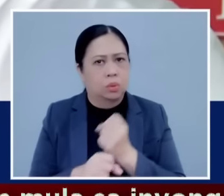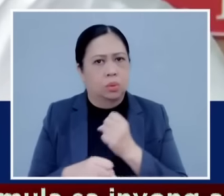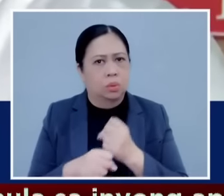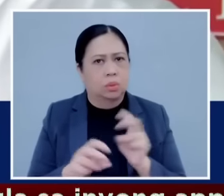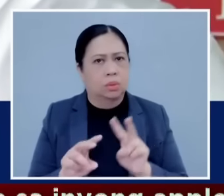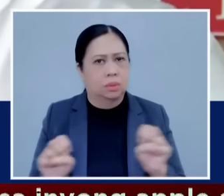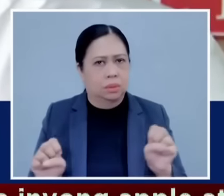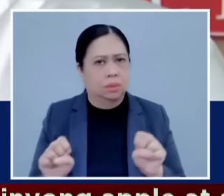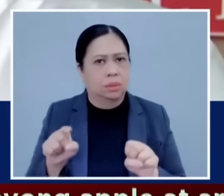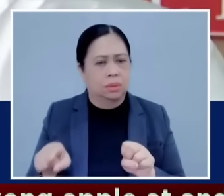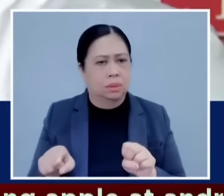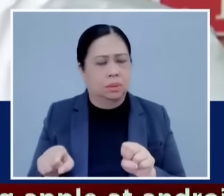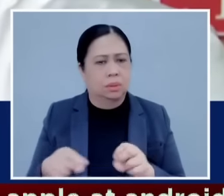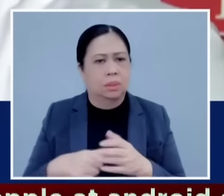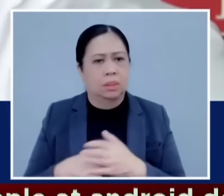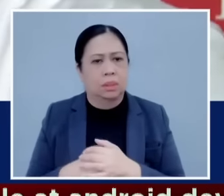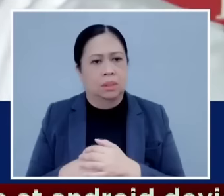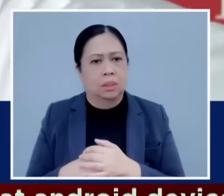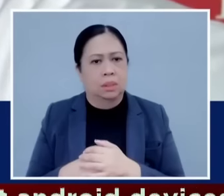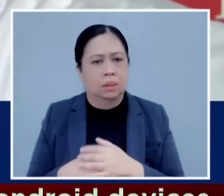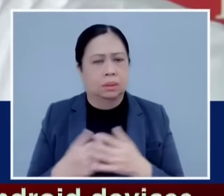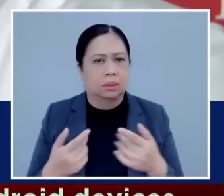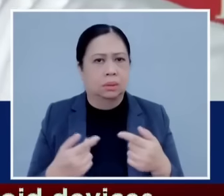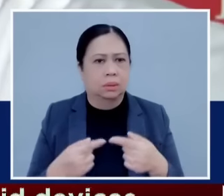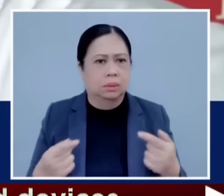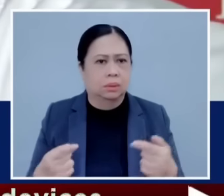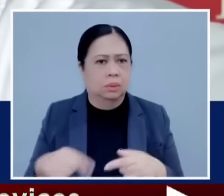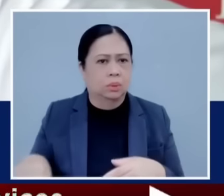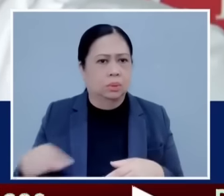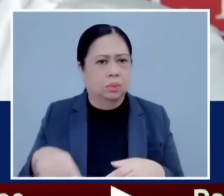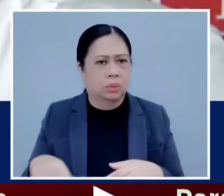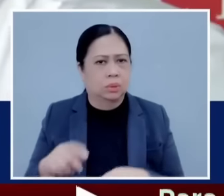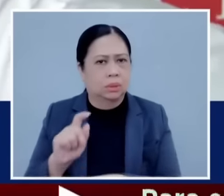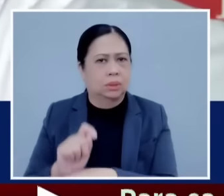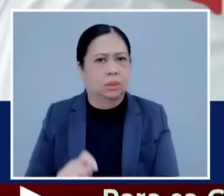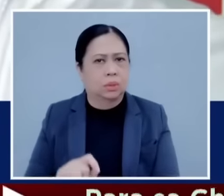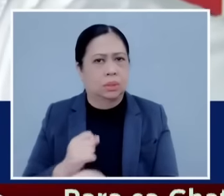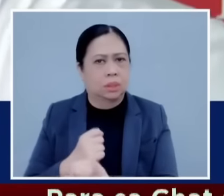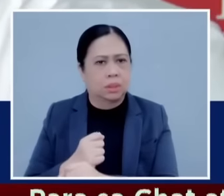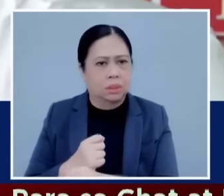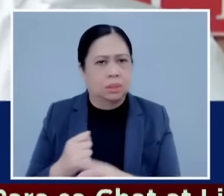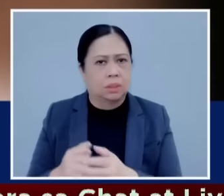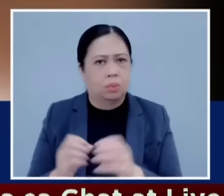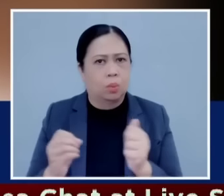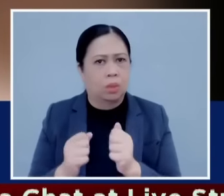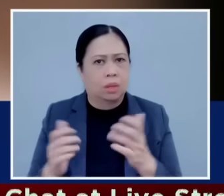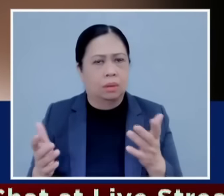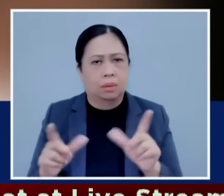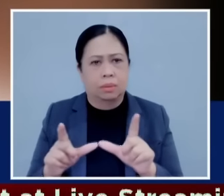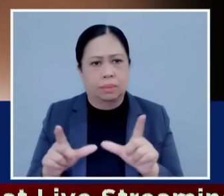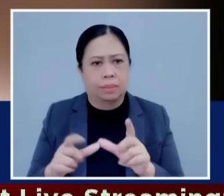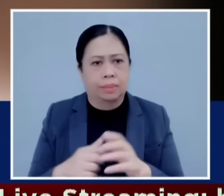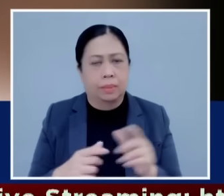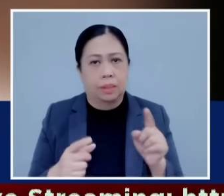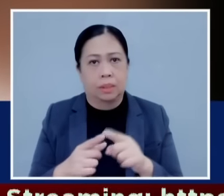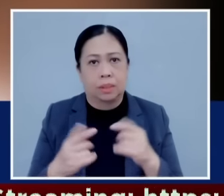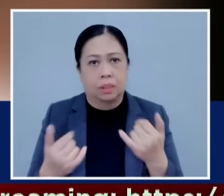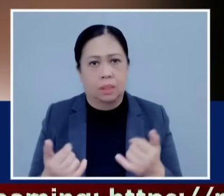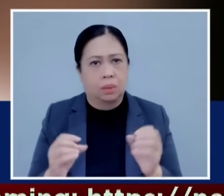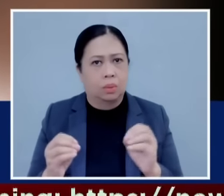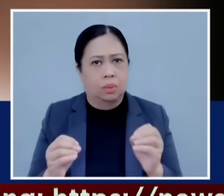sa lansangan. Kung i-analyze mo yung mga traditional jeep na walang prangkisa. Hanggang ngayon, wala pa